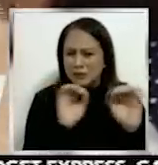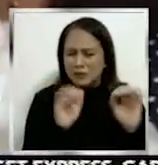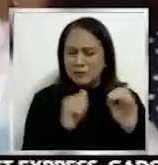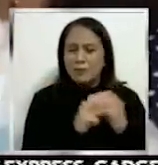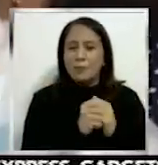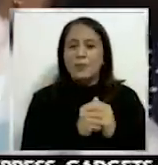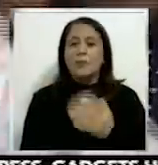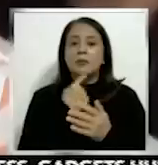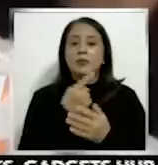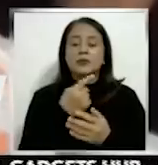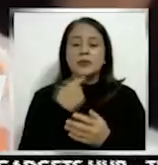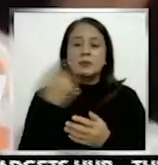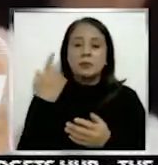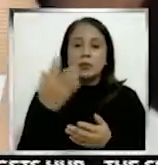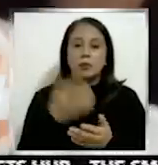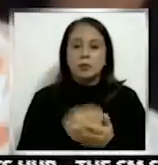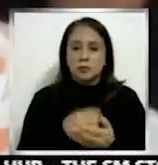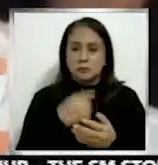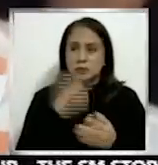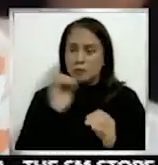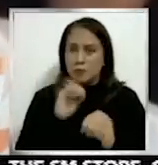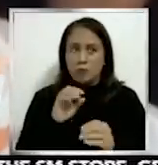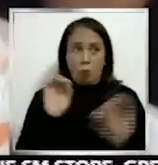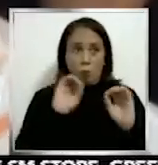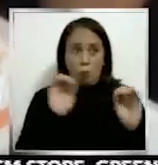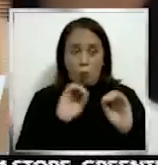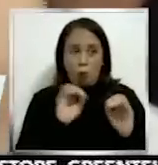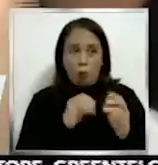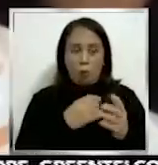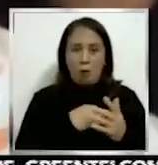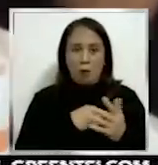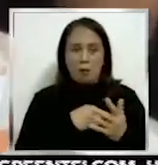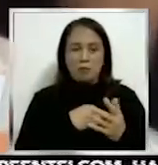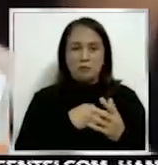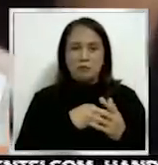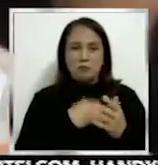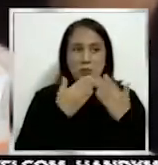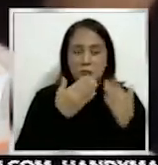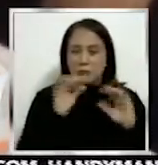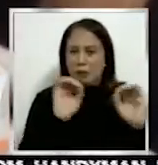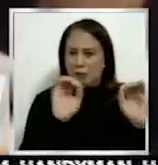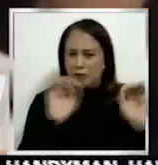walang utang na loob. Ang ipinapaalala ko lang sa lahat,